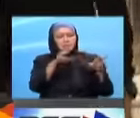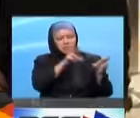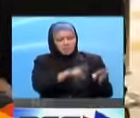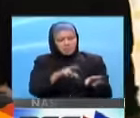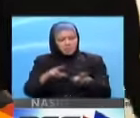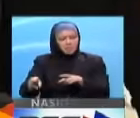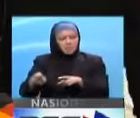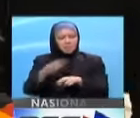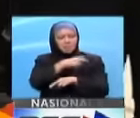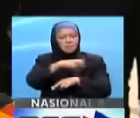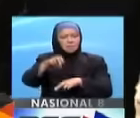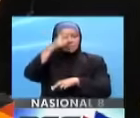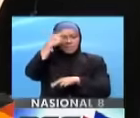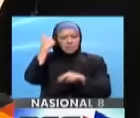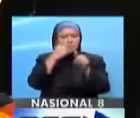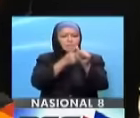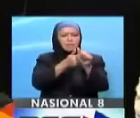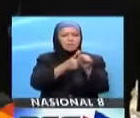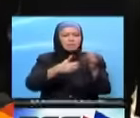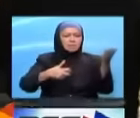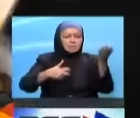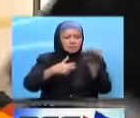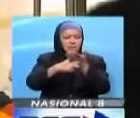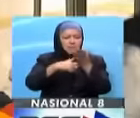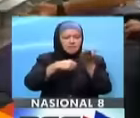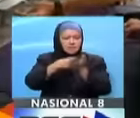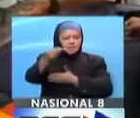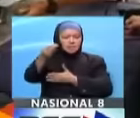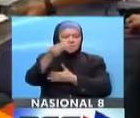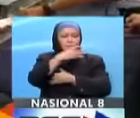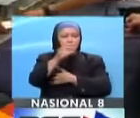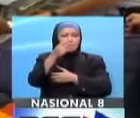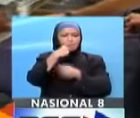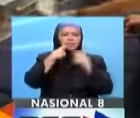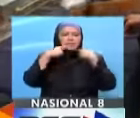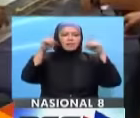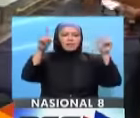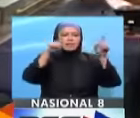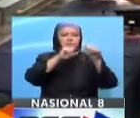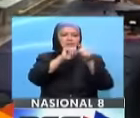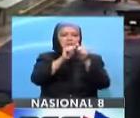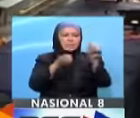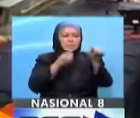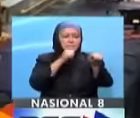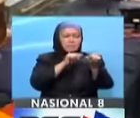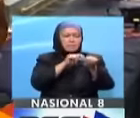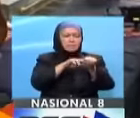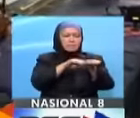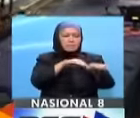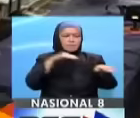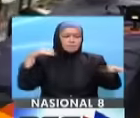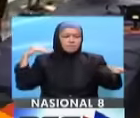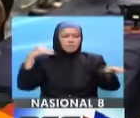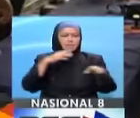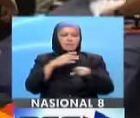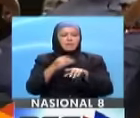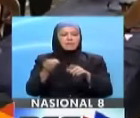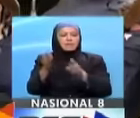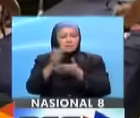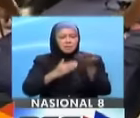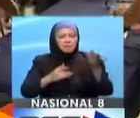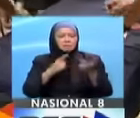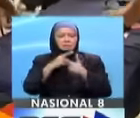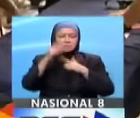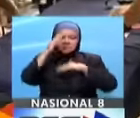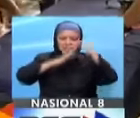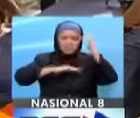yang dibeli secara dalam talian dan ia berjaya mengelak kesesakan di terminal ini. Bagaimanapun, masih ada yang lebih selesa membeli tiket di